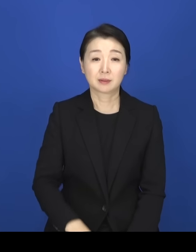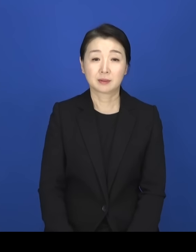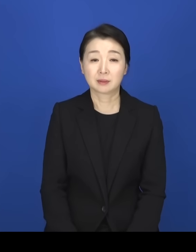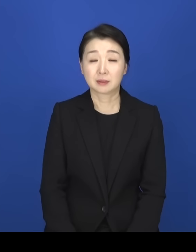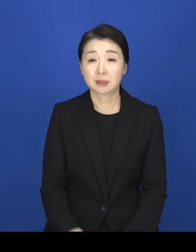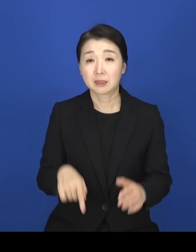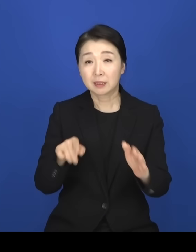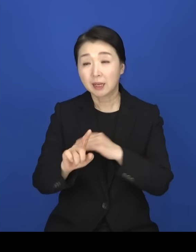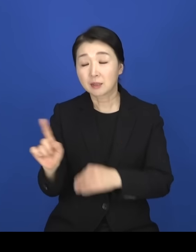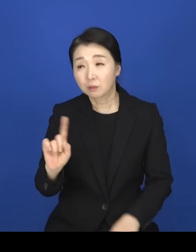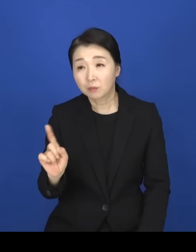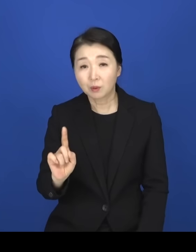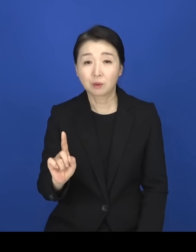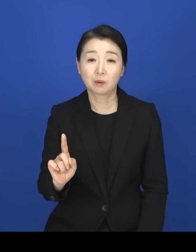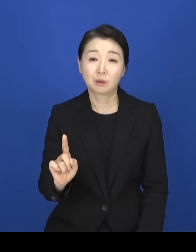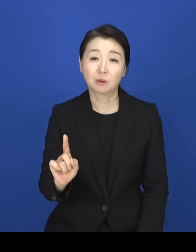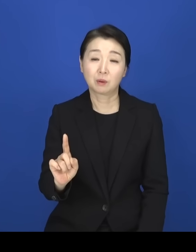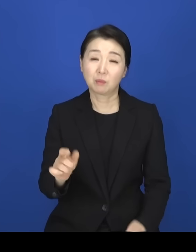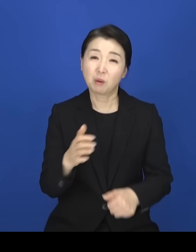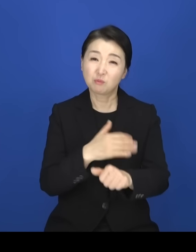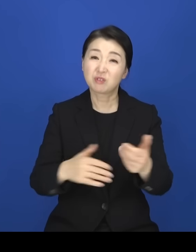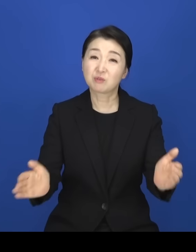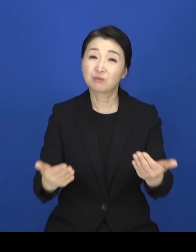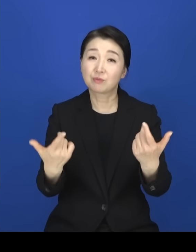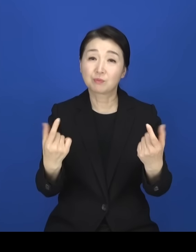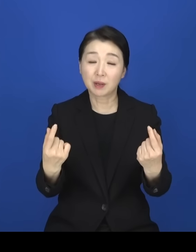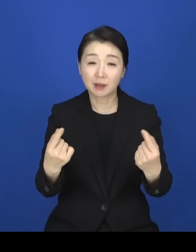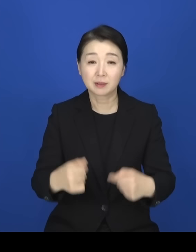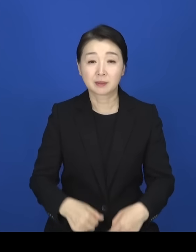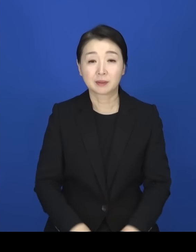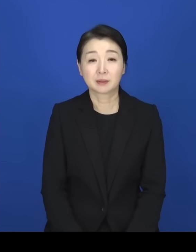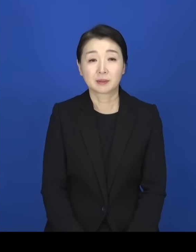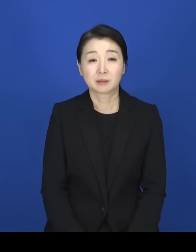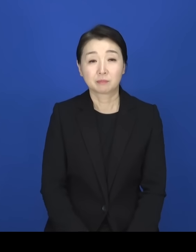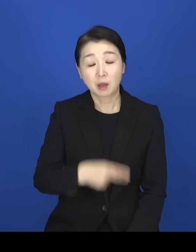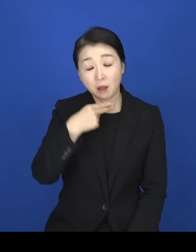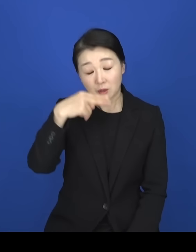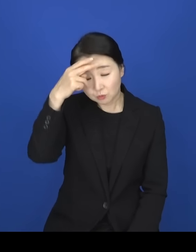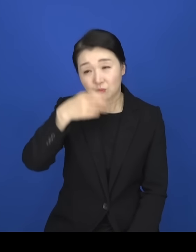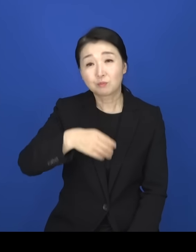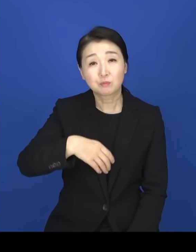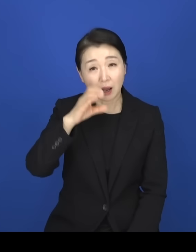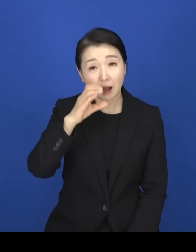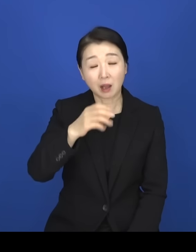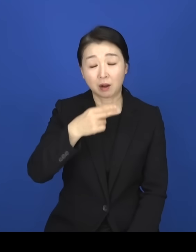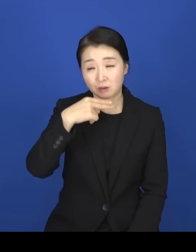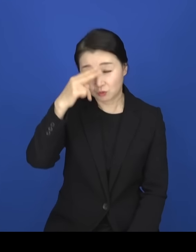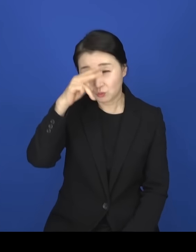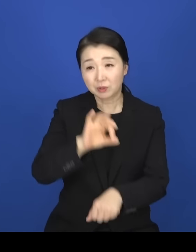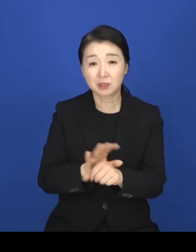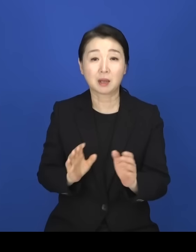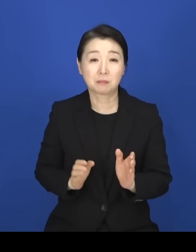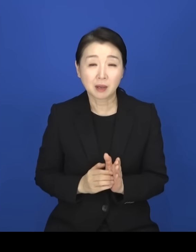가서 막 어디든 가서 막 분위기 띄워주고. 분위기 띄우려고 그러고 막 술을 마시고 술을